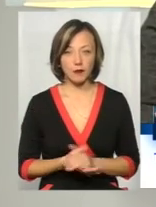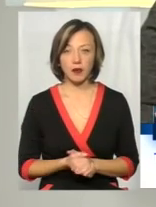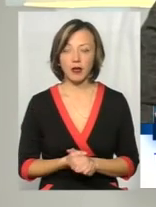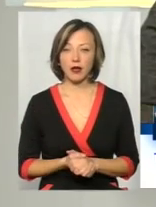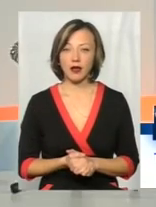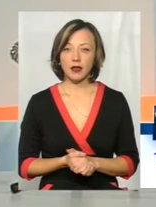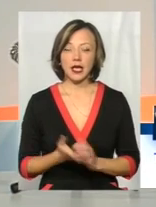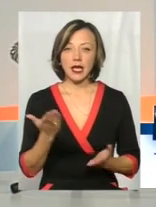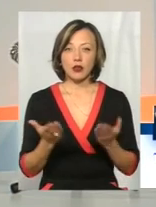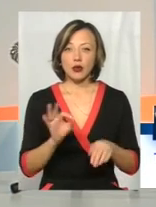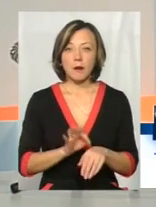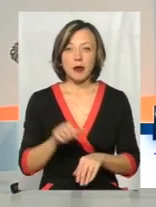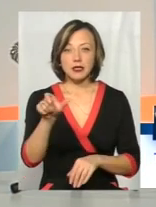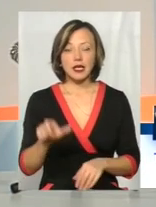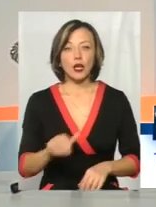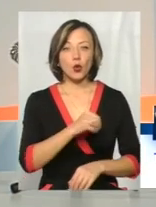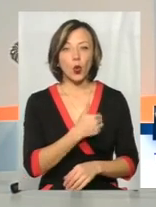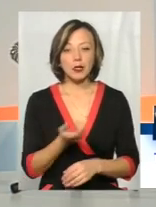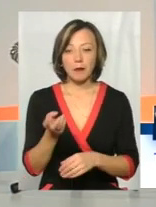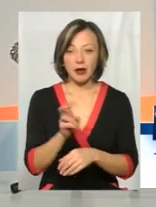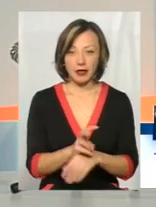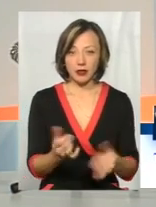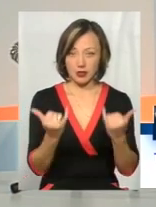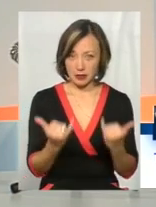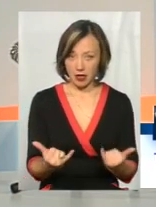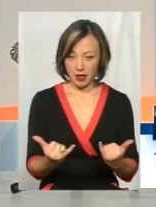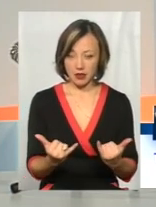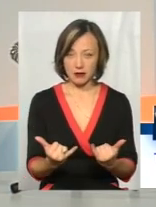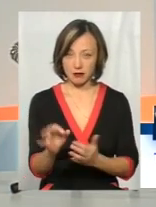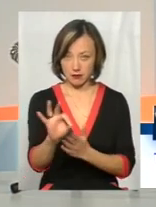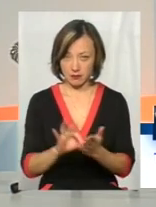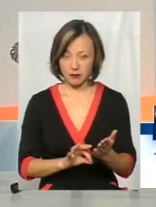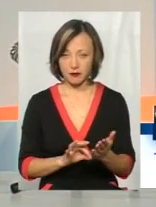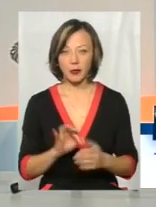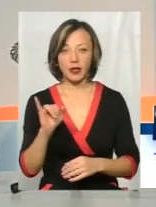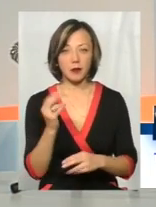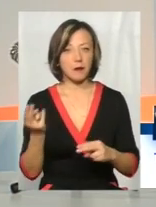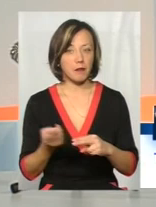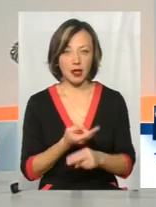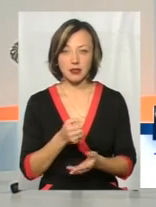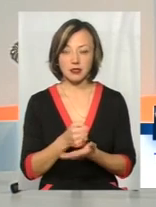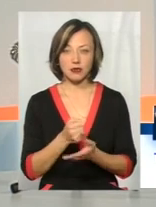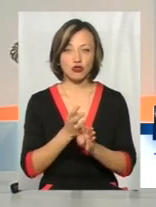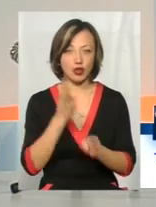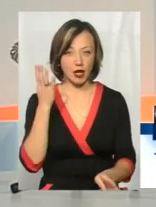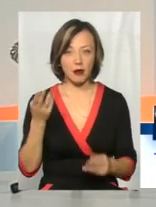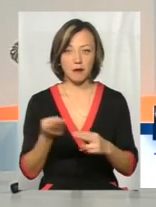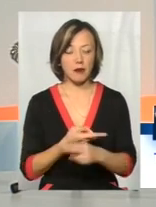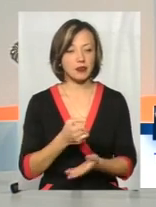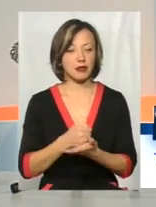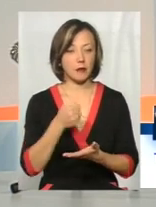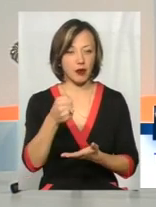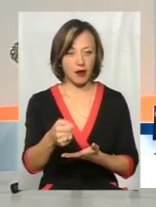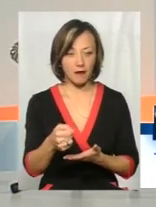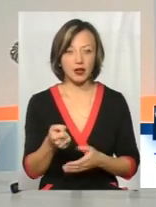якщо пацієнт хоче прийти сьогодні на сьогодні, і без черги, і без направлення,